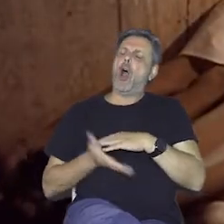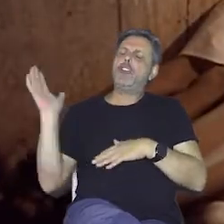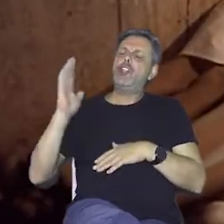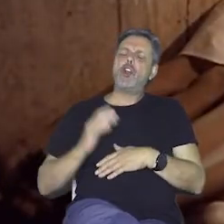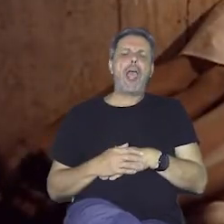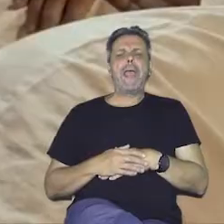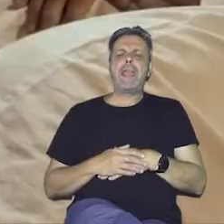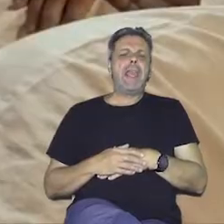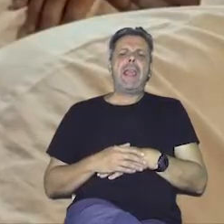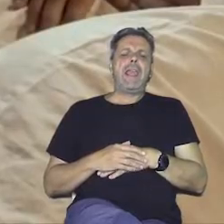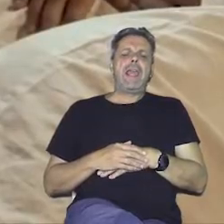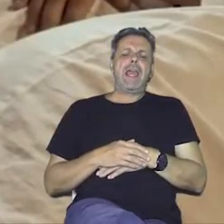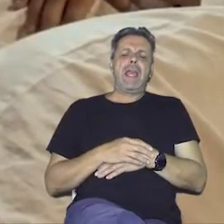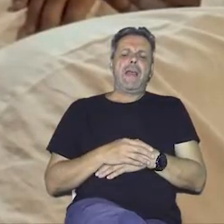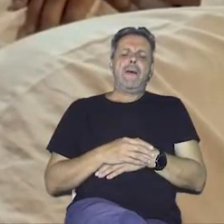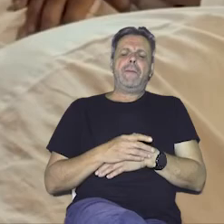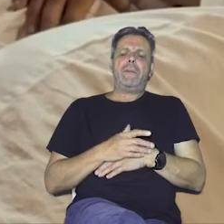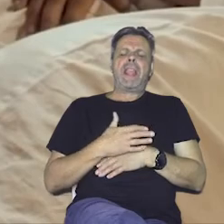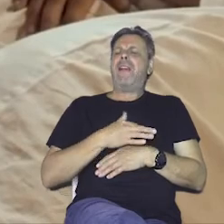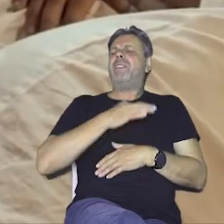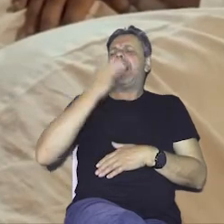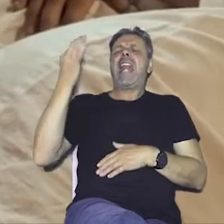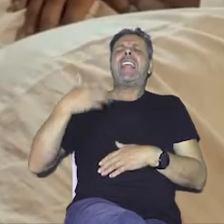Otišao je pjevli kad se bude,